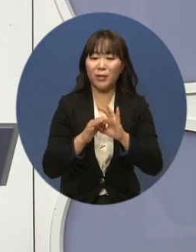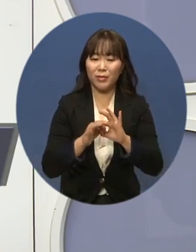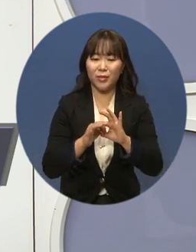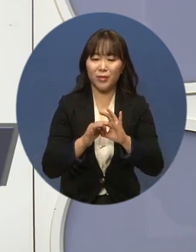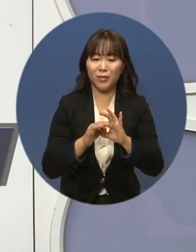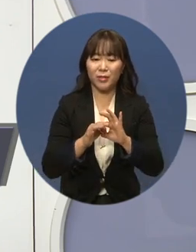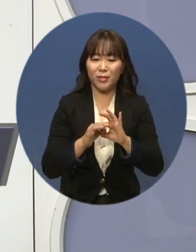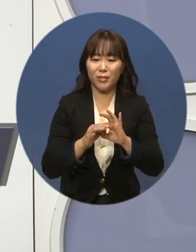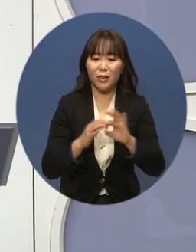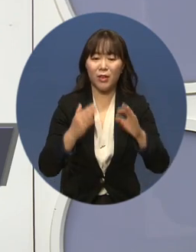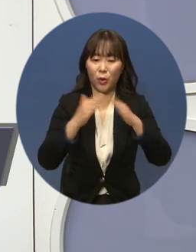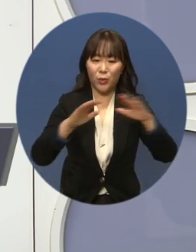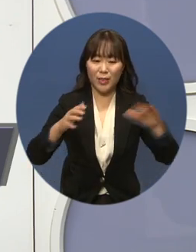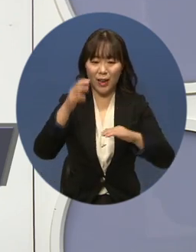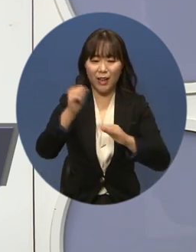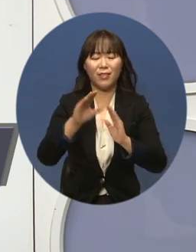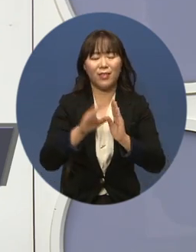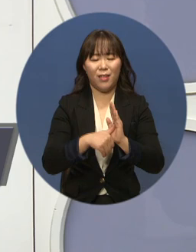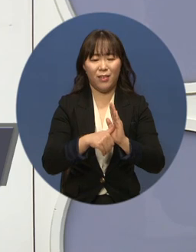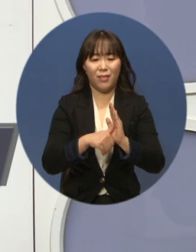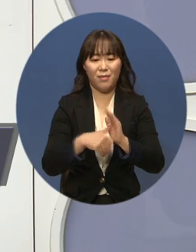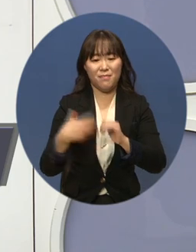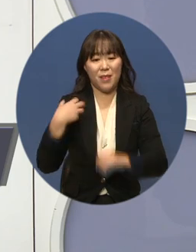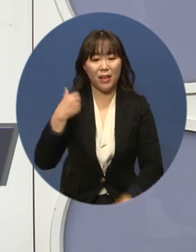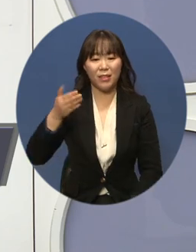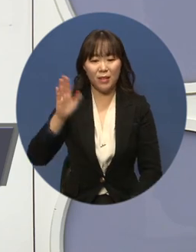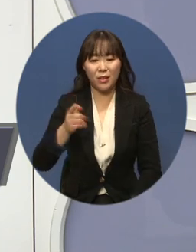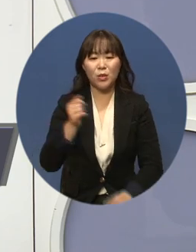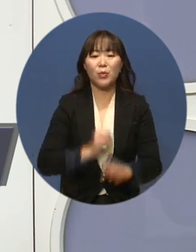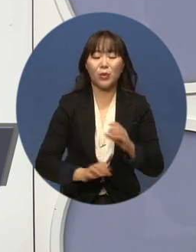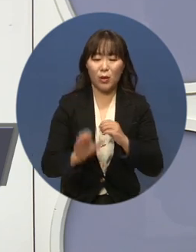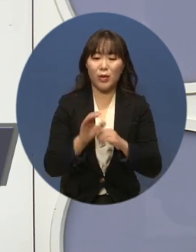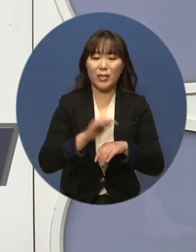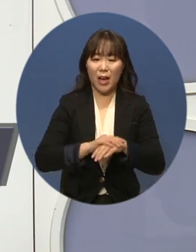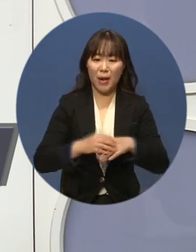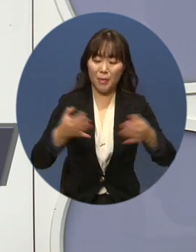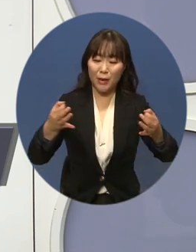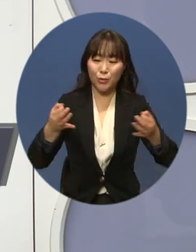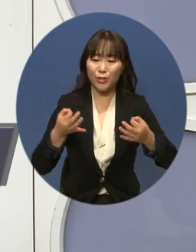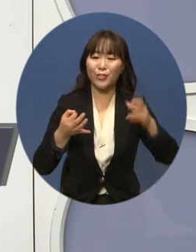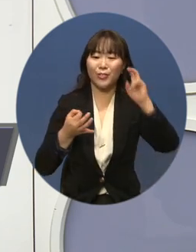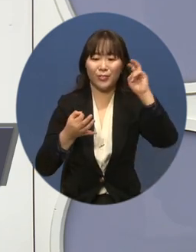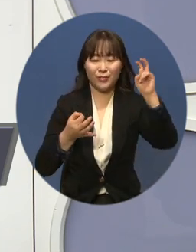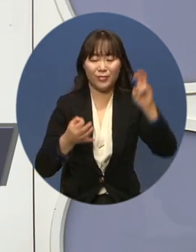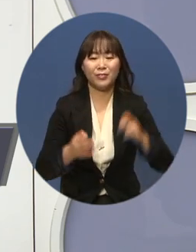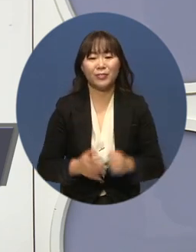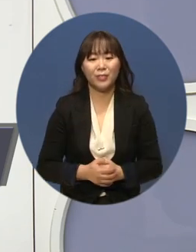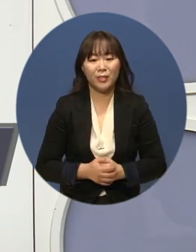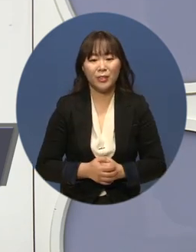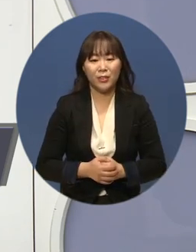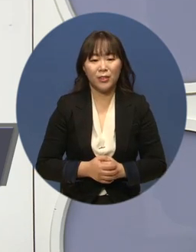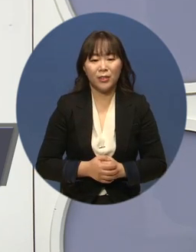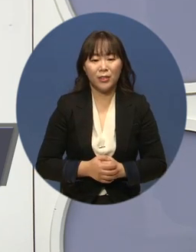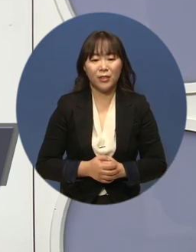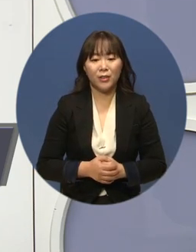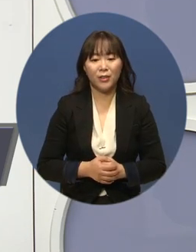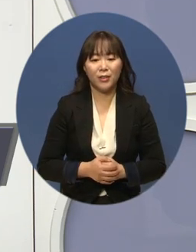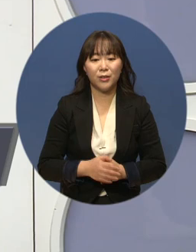하여튼 우리 이장할 때 한 일인데 그 점도 좀 더 저를 이제 잘 봐주신 거고요. 제가 이제